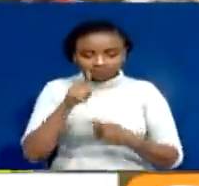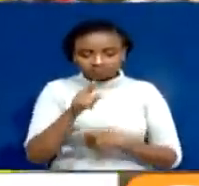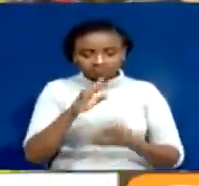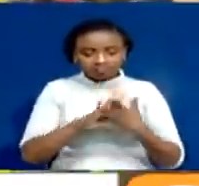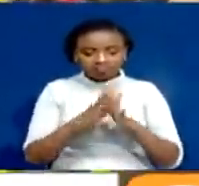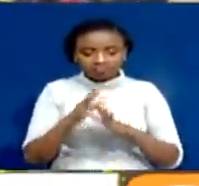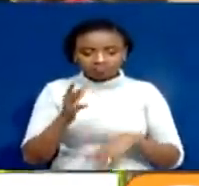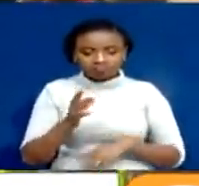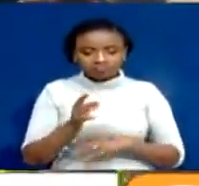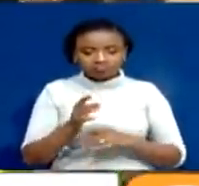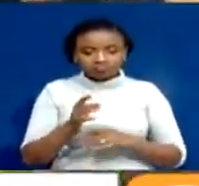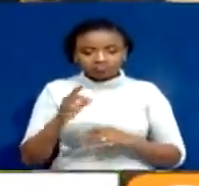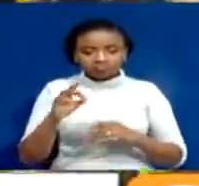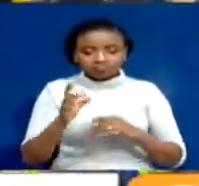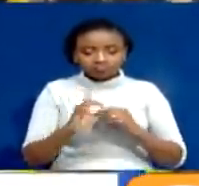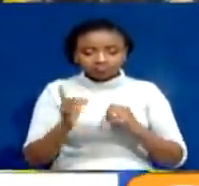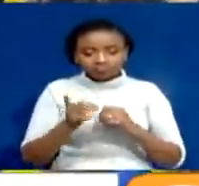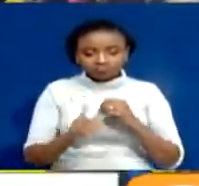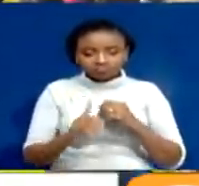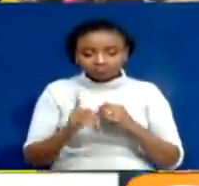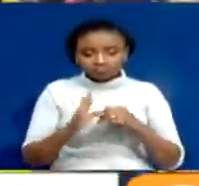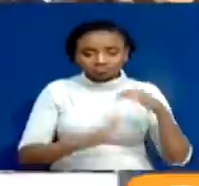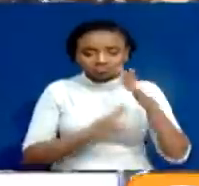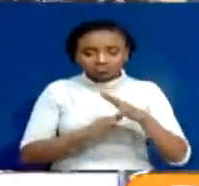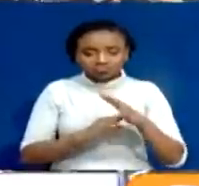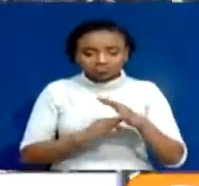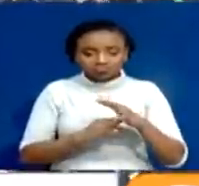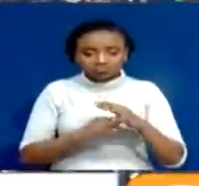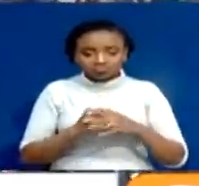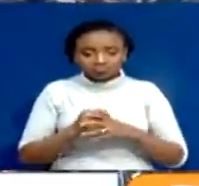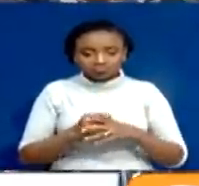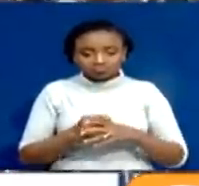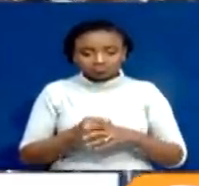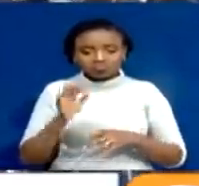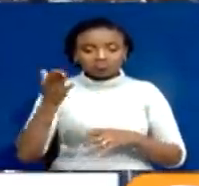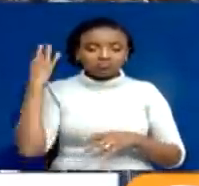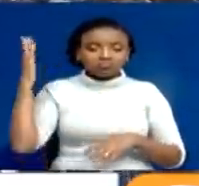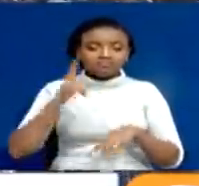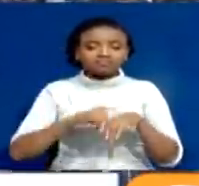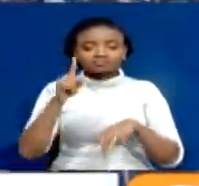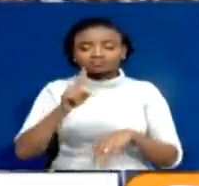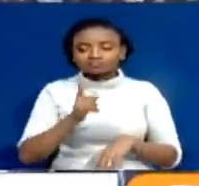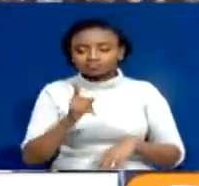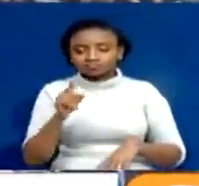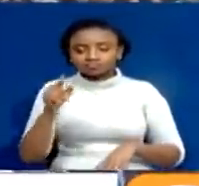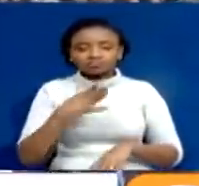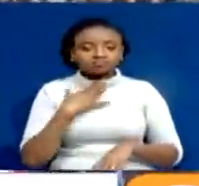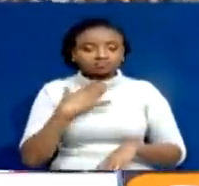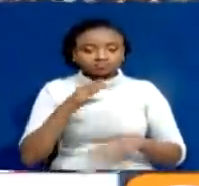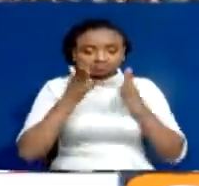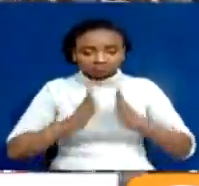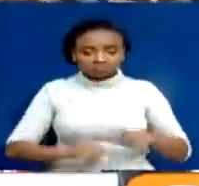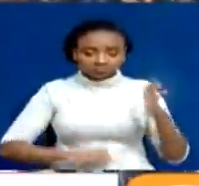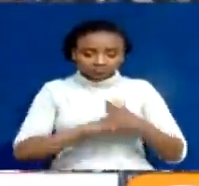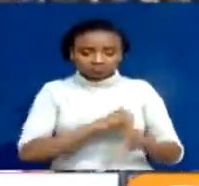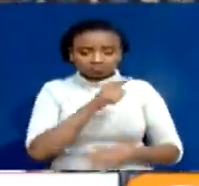kwenye serikali ya muungano yaliyekuwa rais Mwai Kibaki. Siku ile ya Gwambo alikuwa anataka mwanaume wa kusimama na yeye, nilisimama na